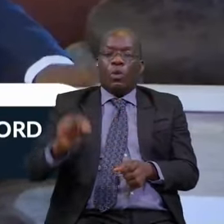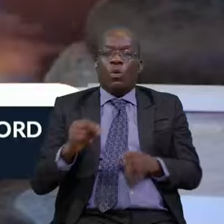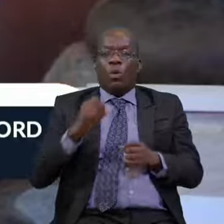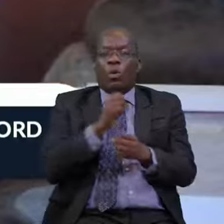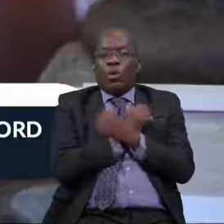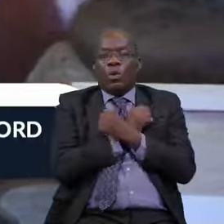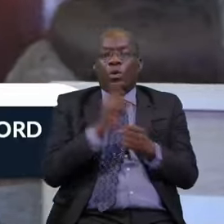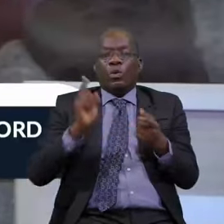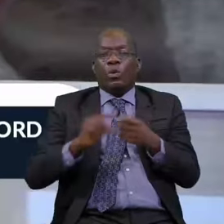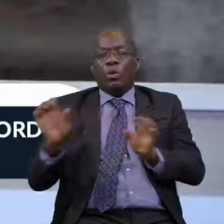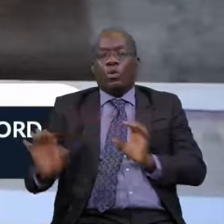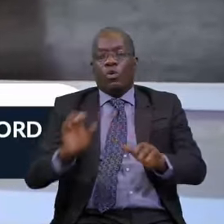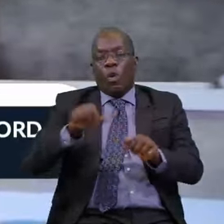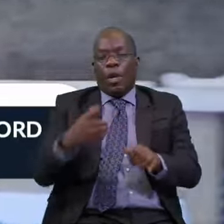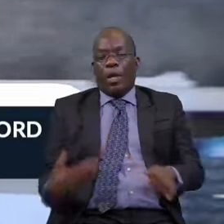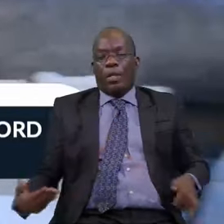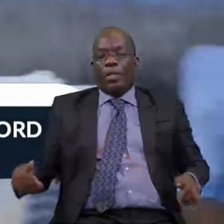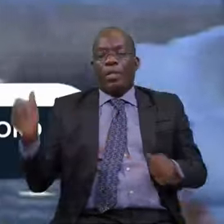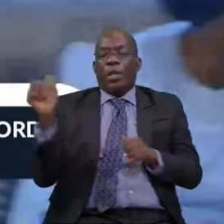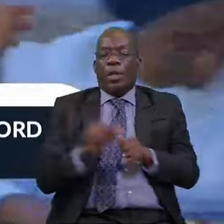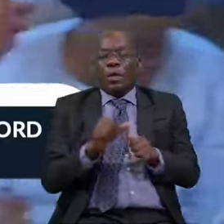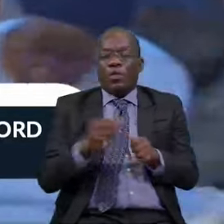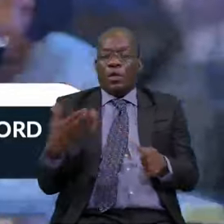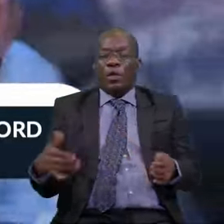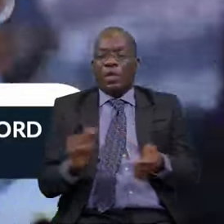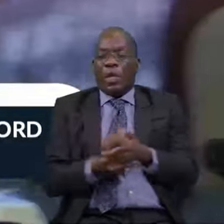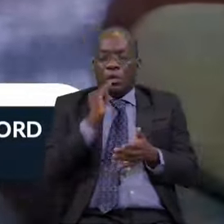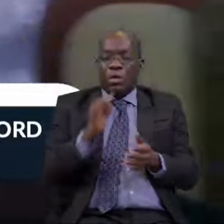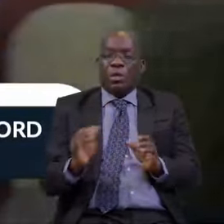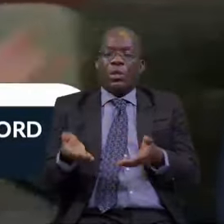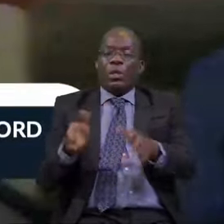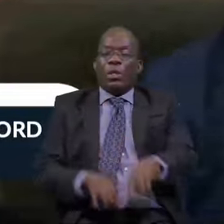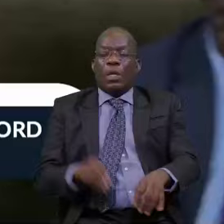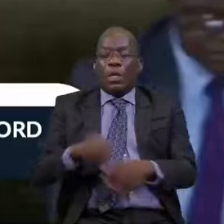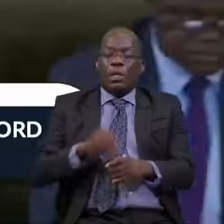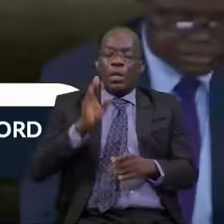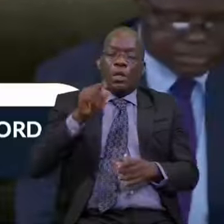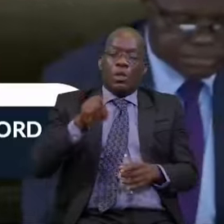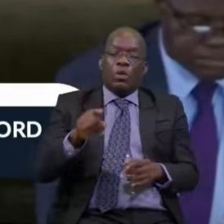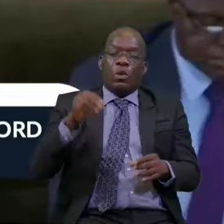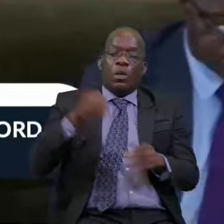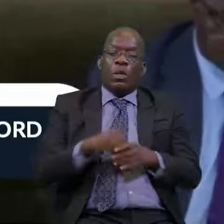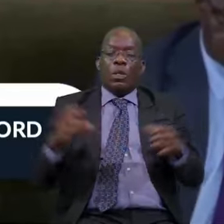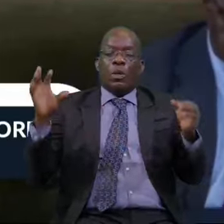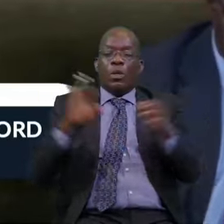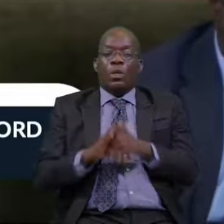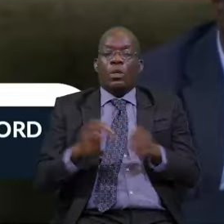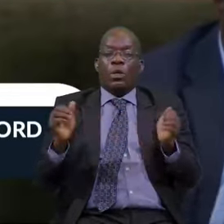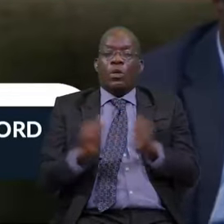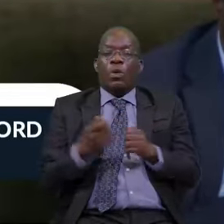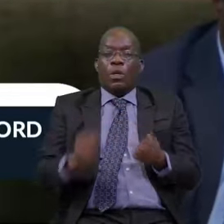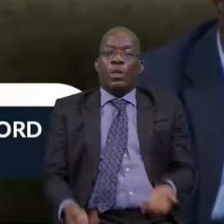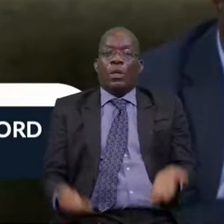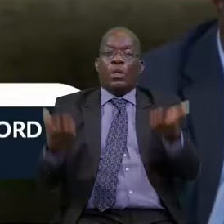passion pour faire quelque chose. Tout ce qui est mort en vous, en connexion avec le